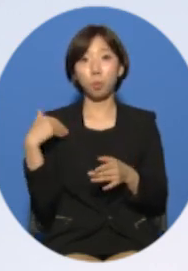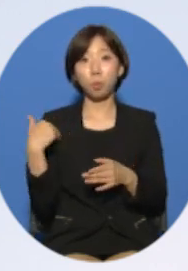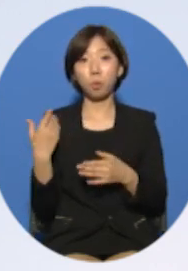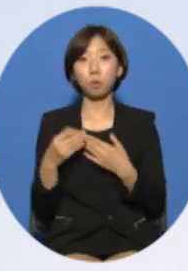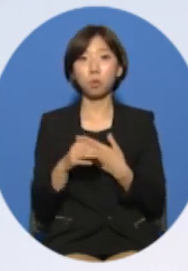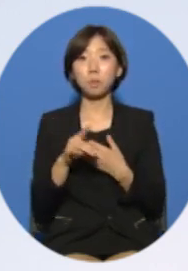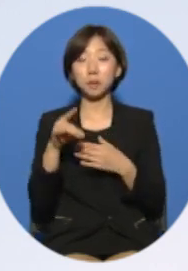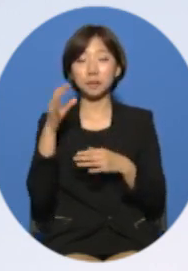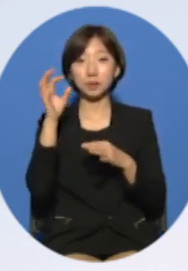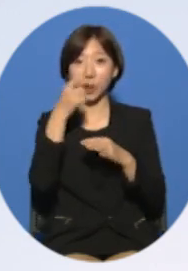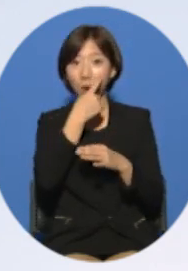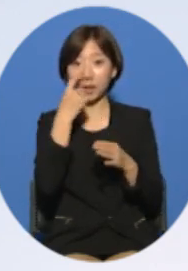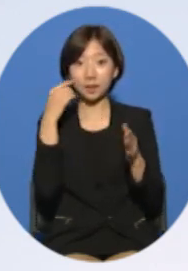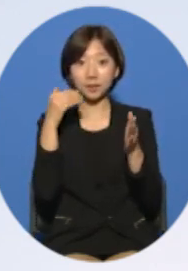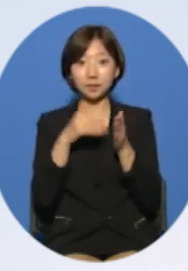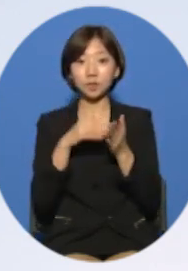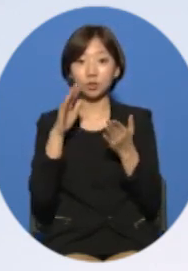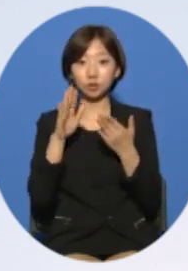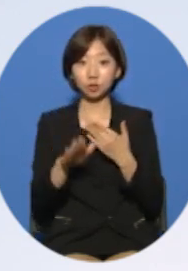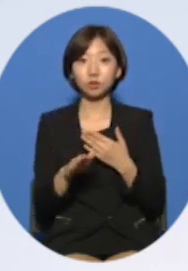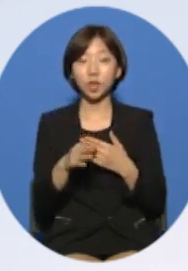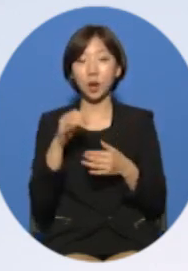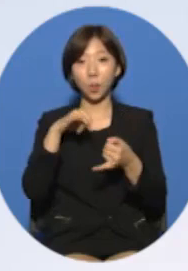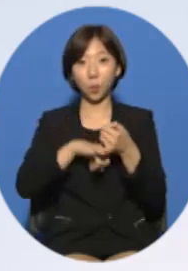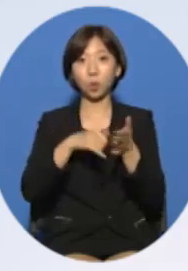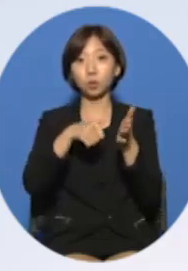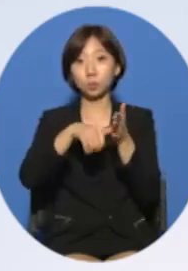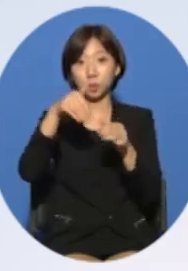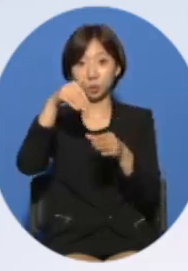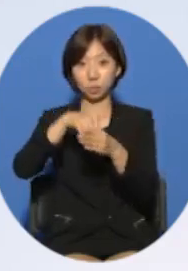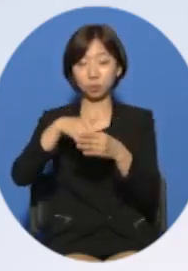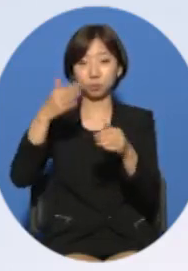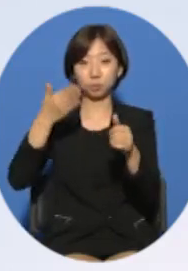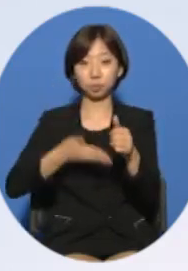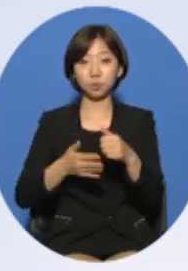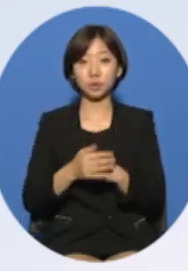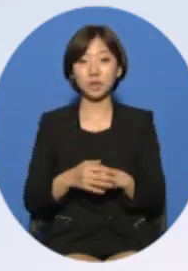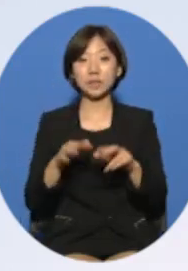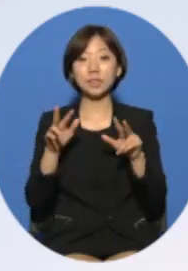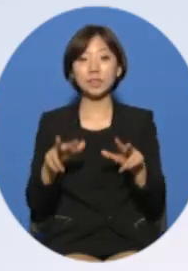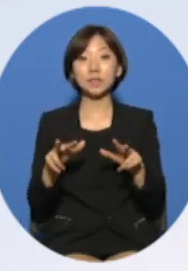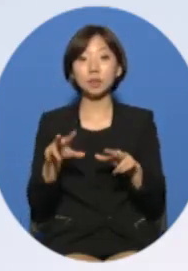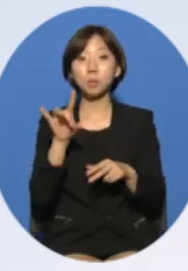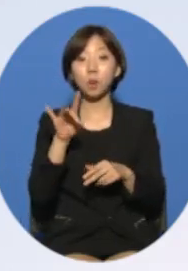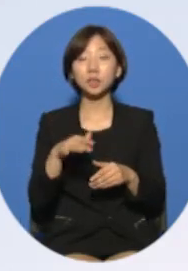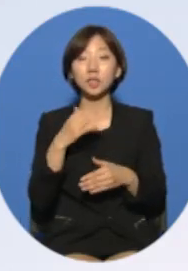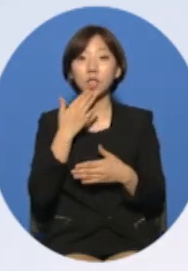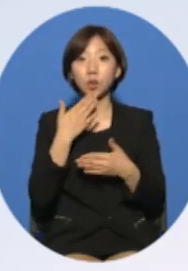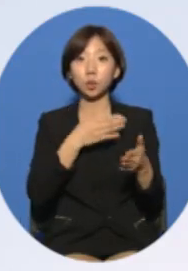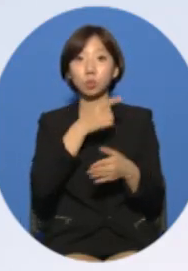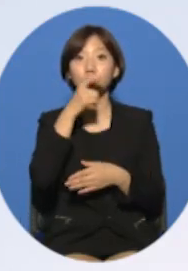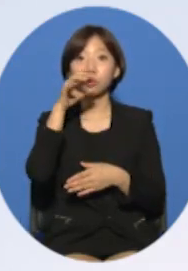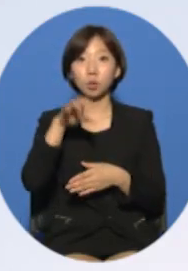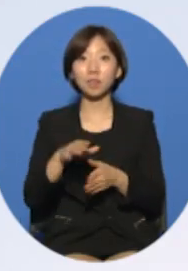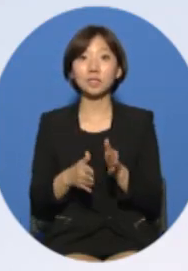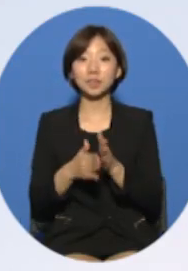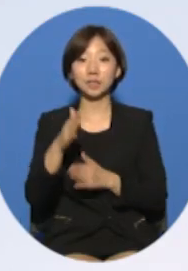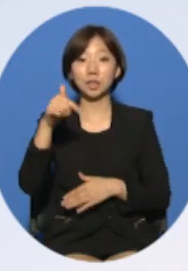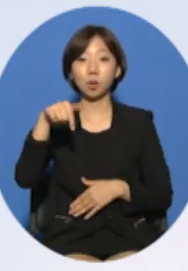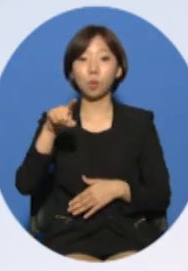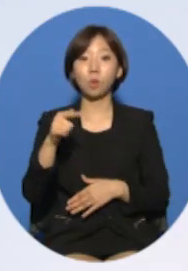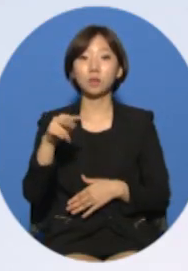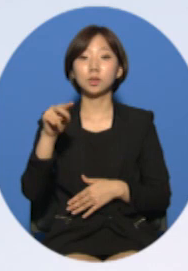표 행사하시기 바랍니다. 지금 현재 모습은 경기도 수원시 권선구 곡선동 제6투표소의 현장 모습입니다.